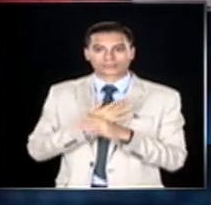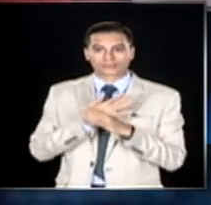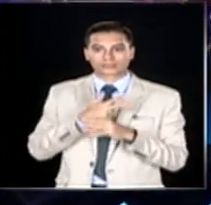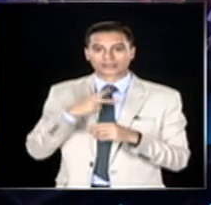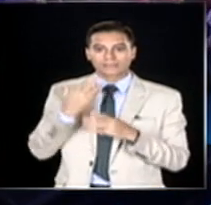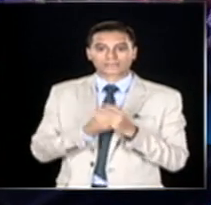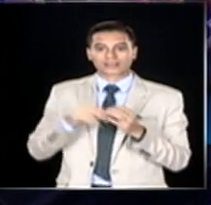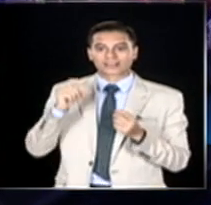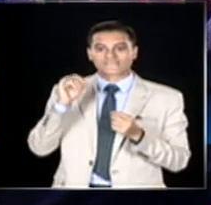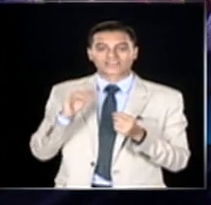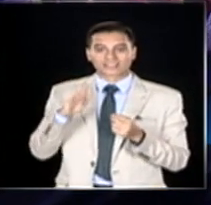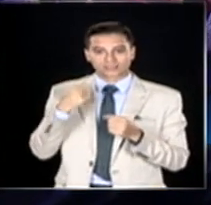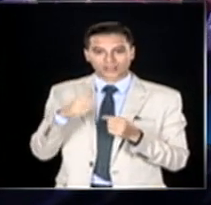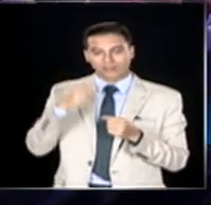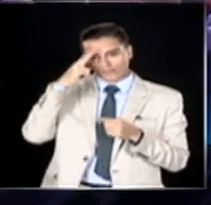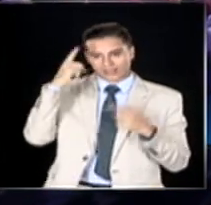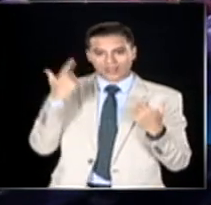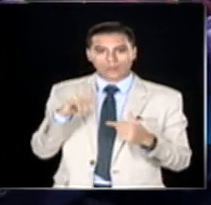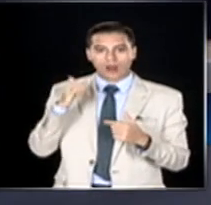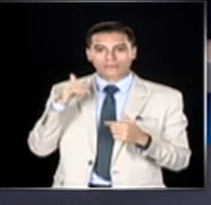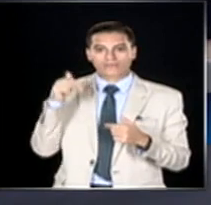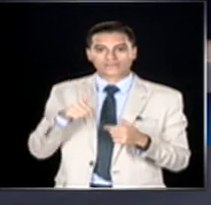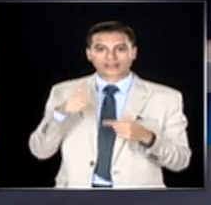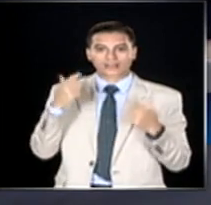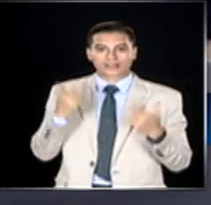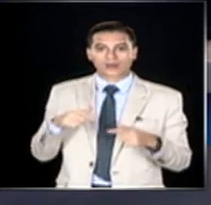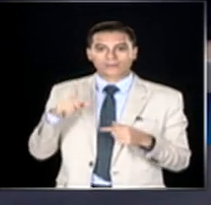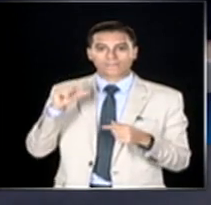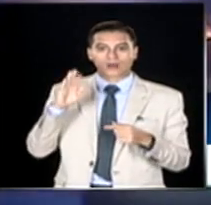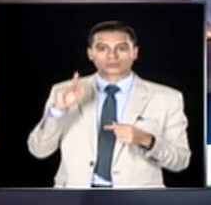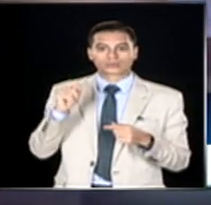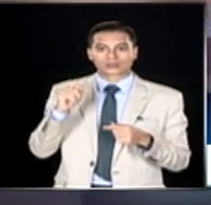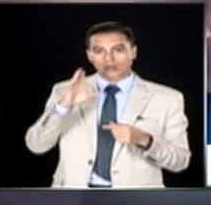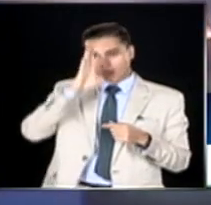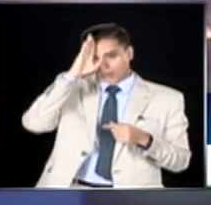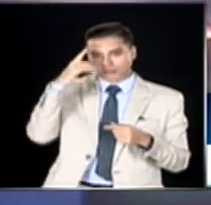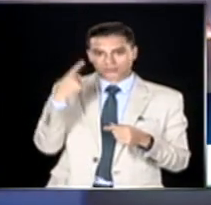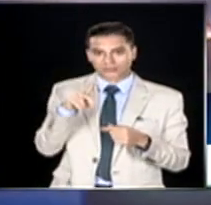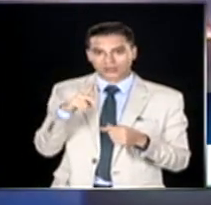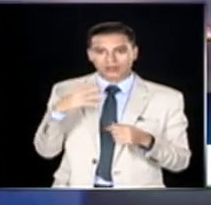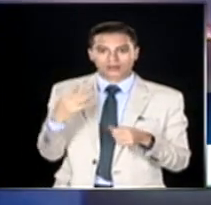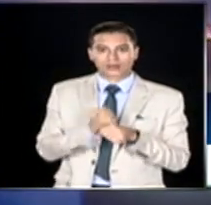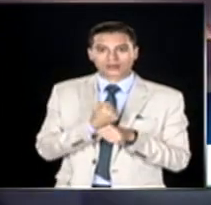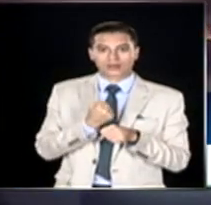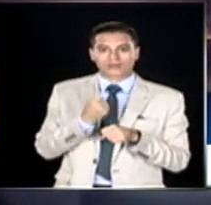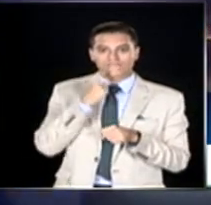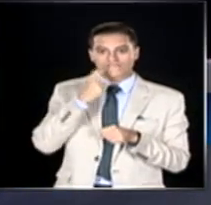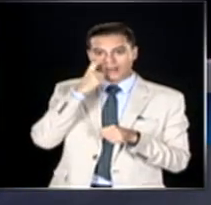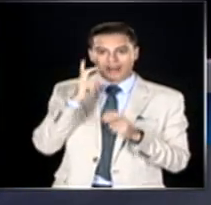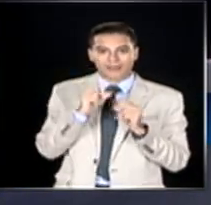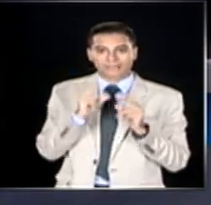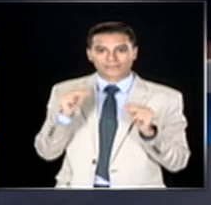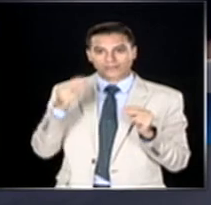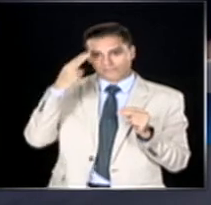ابن النفيس. صح. في أي دولة عربية تقع مدينة الموصل؟ العراق. صح. صاحبة رأي هي أغنية الفنانة